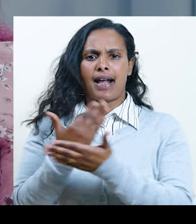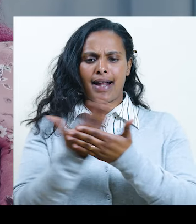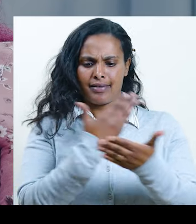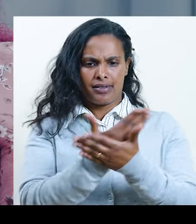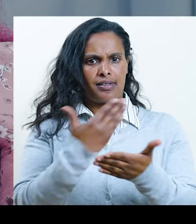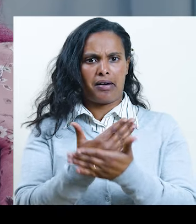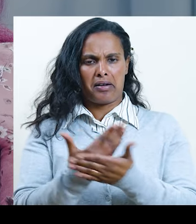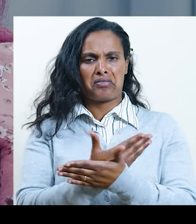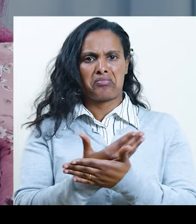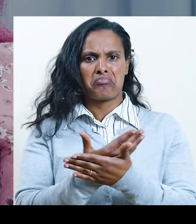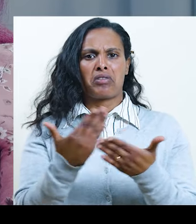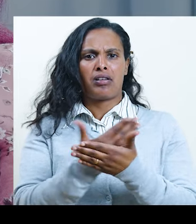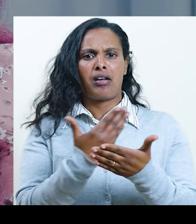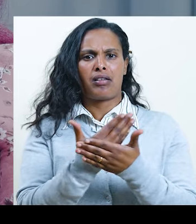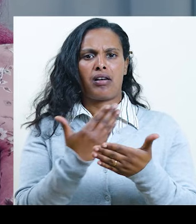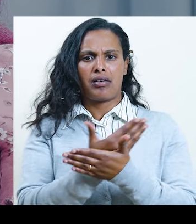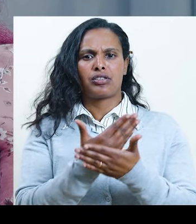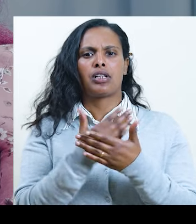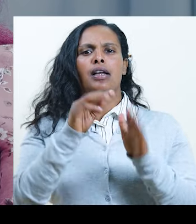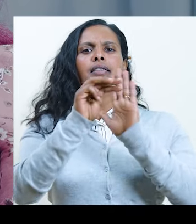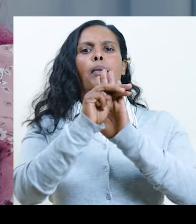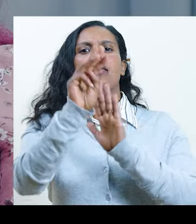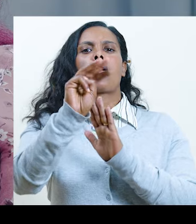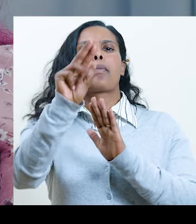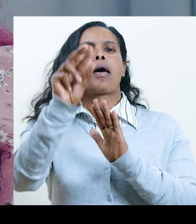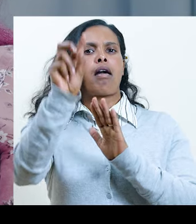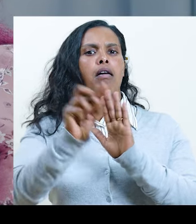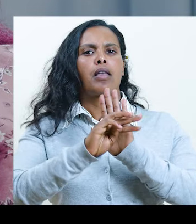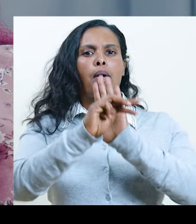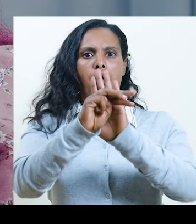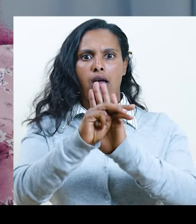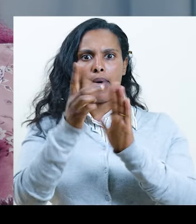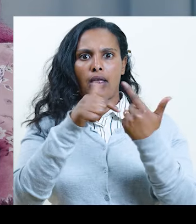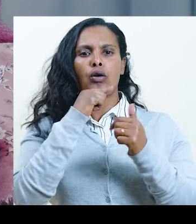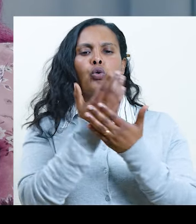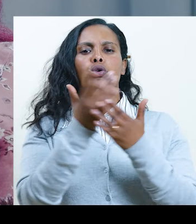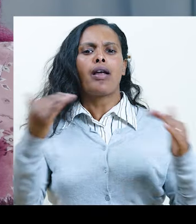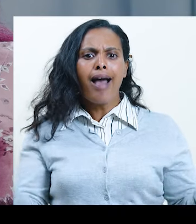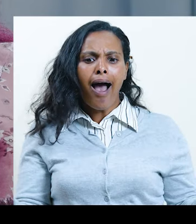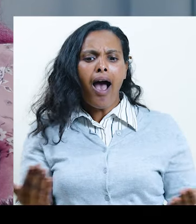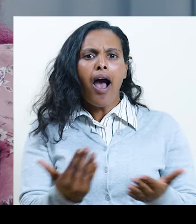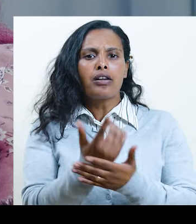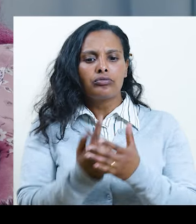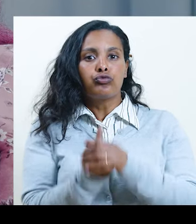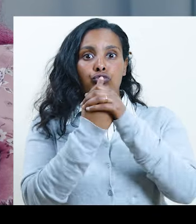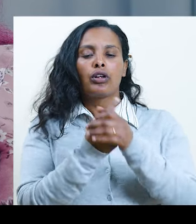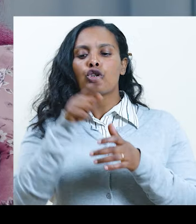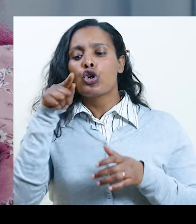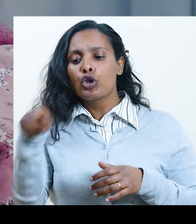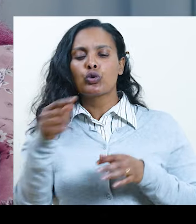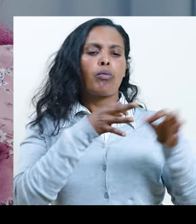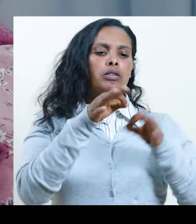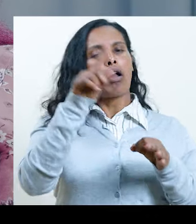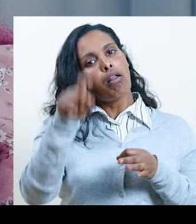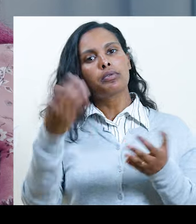አዳዲስ የእንትኖች ይመጣሉ፣ ያሁን ጠበቆች ምናምን አቃቢ ህጎች ጉዳዩ እንደ አዲስ ይነሳል። ለእነሱ